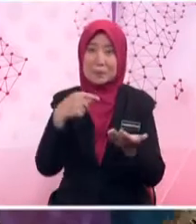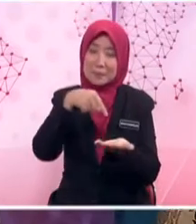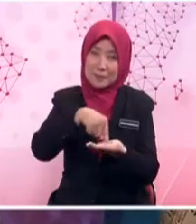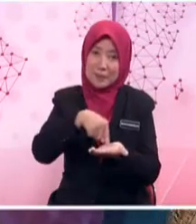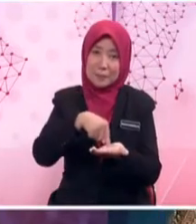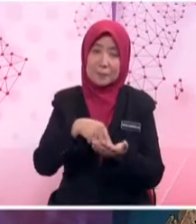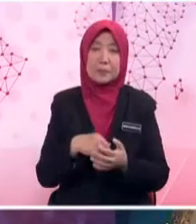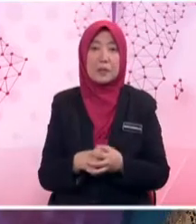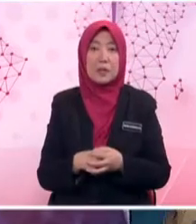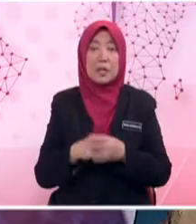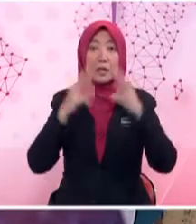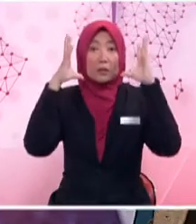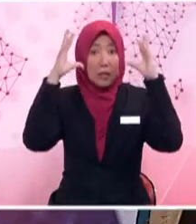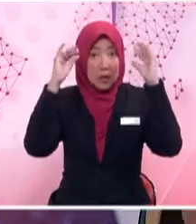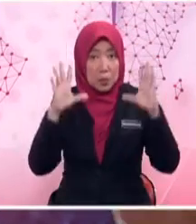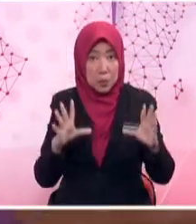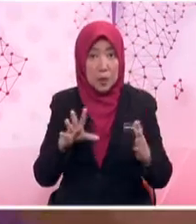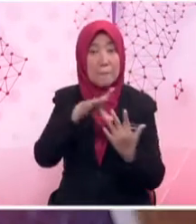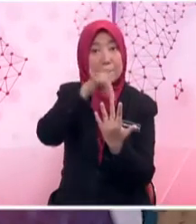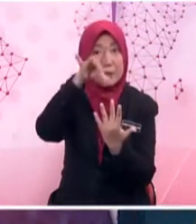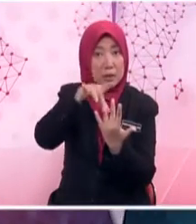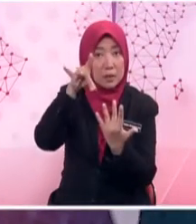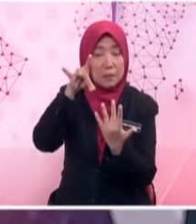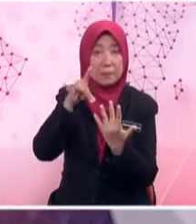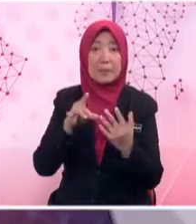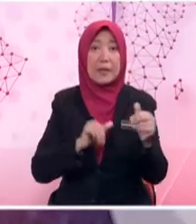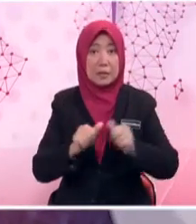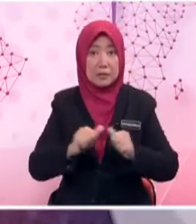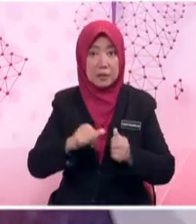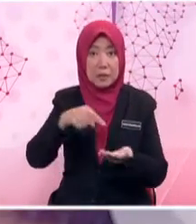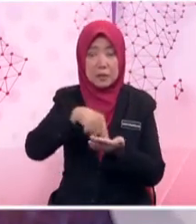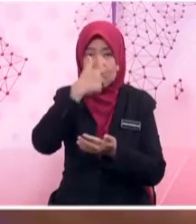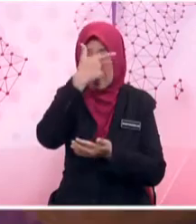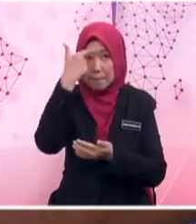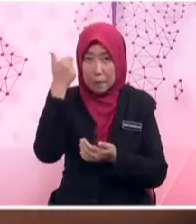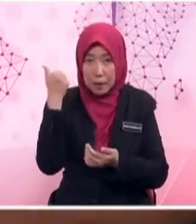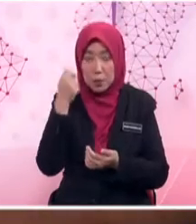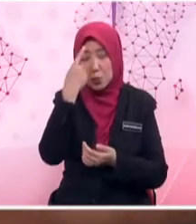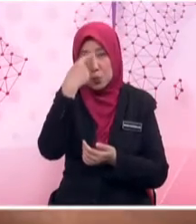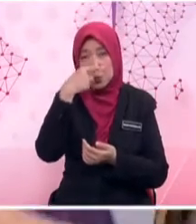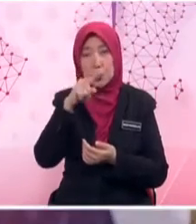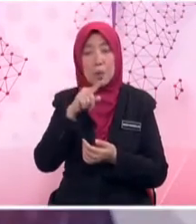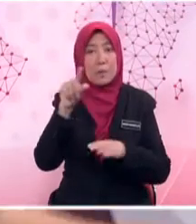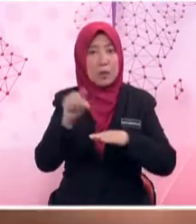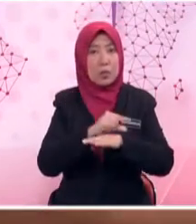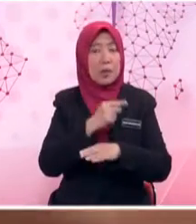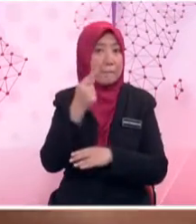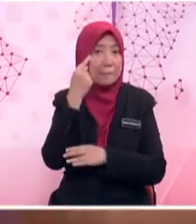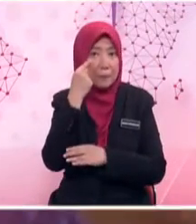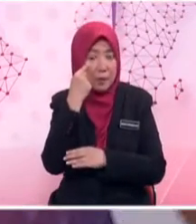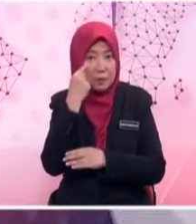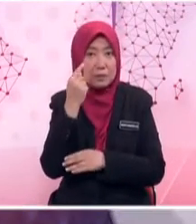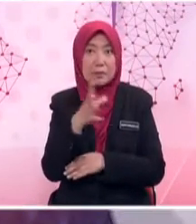sebab menggunakan tangan dan mata, di mana murid akan rasa seronok untuk buat, untuk mencari jawapan dan